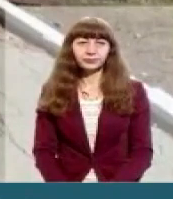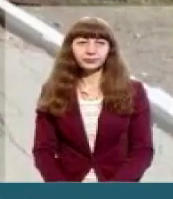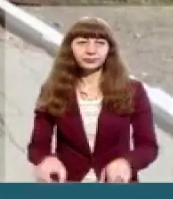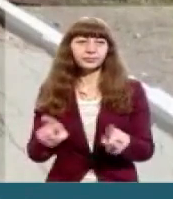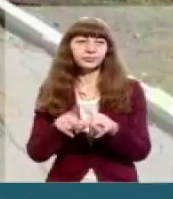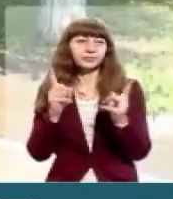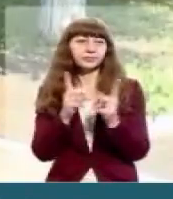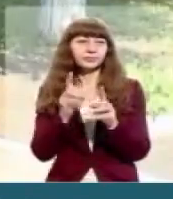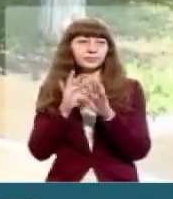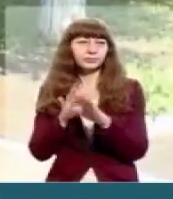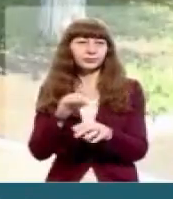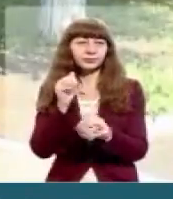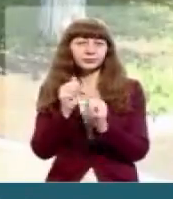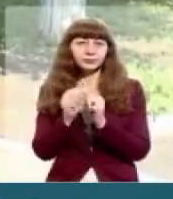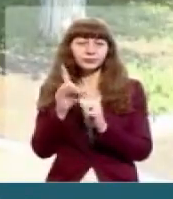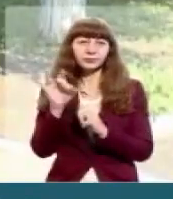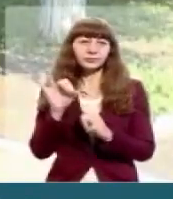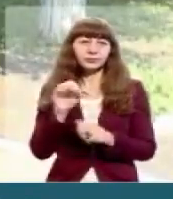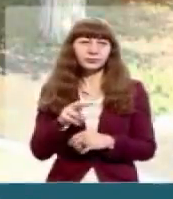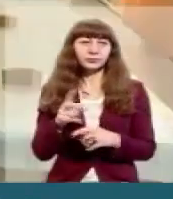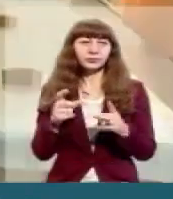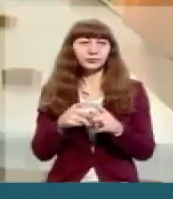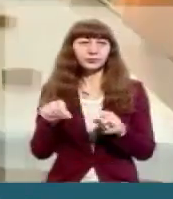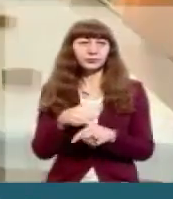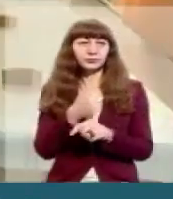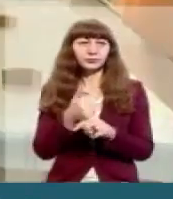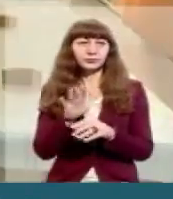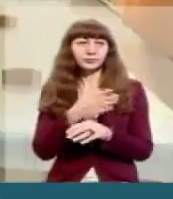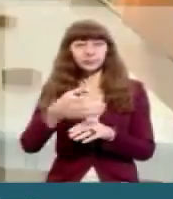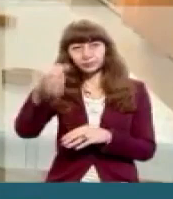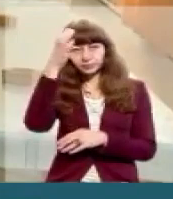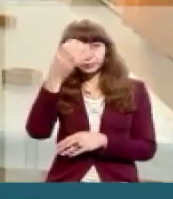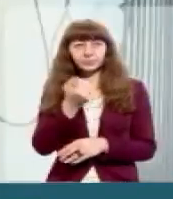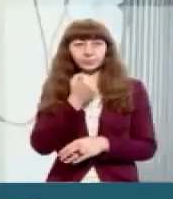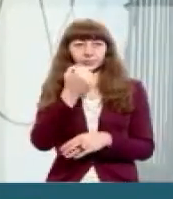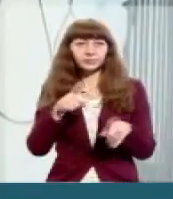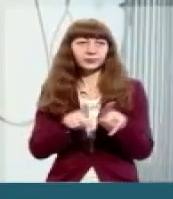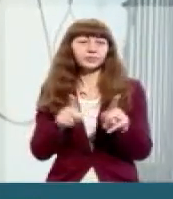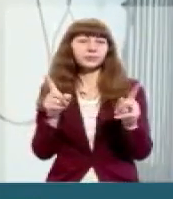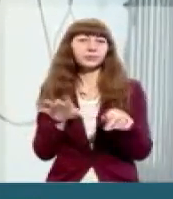кездесулер әр 90 сайын өткізіледі. Бұл іс шаралар арқылы сотталушылар қоғамға тез бейімделеді дейді